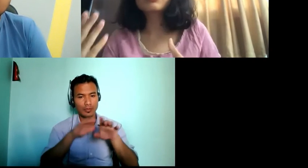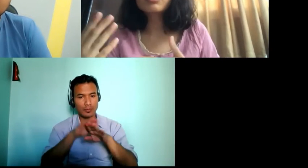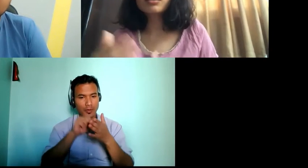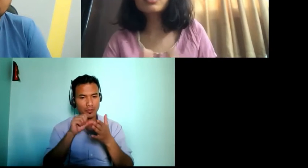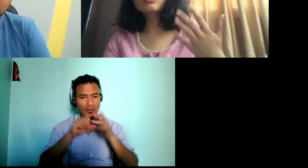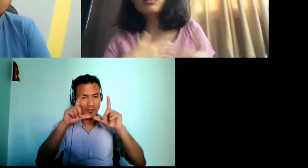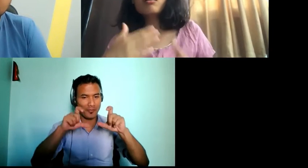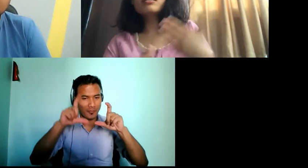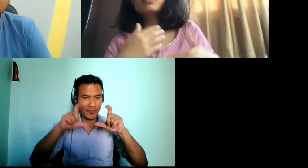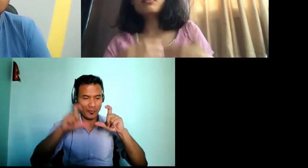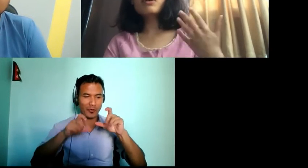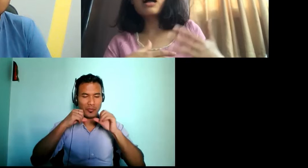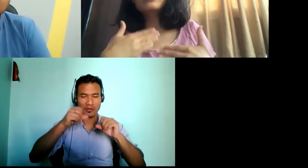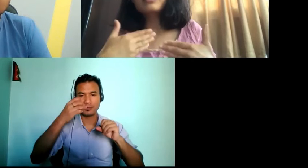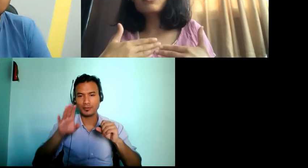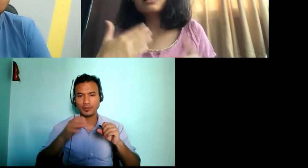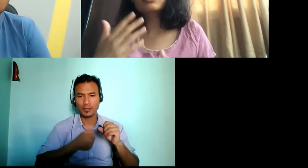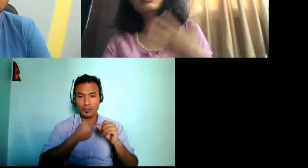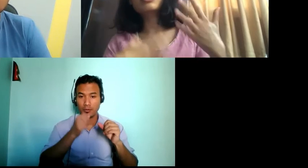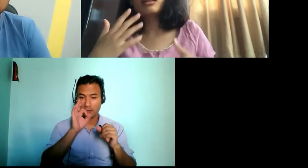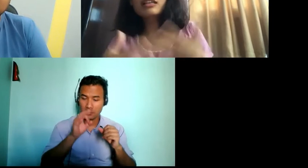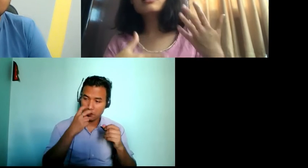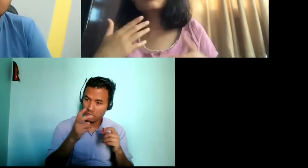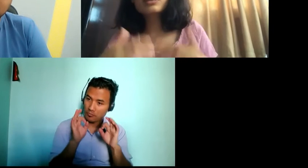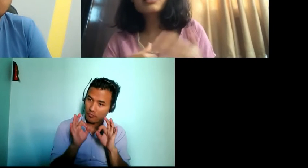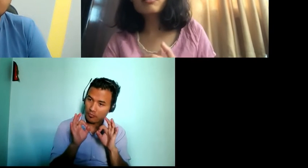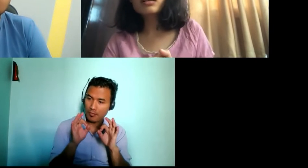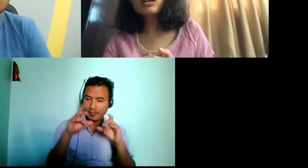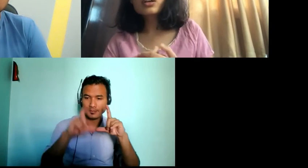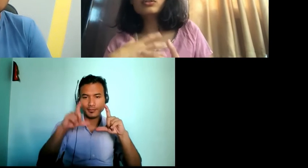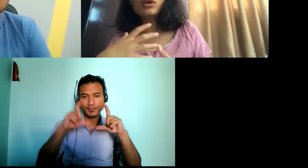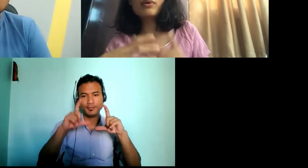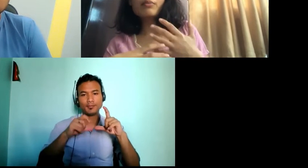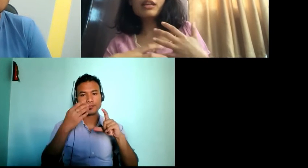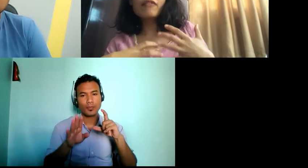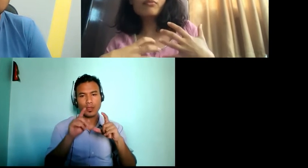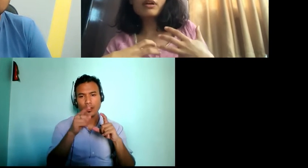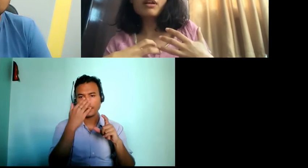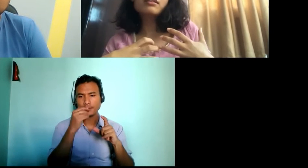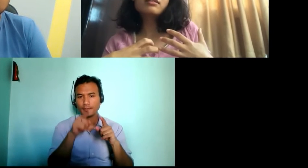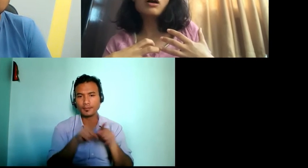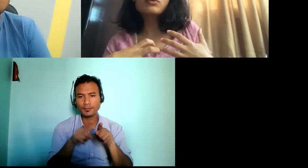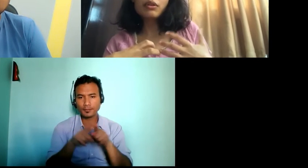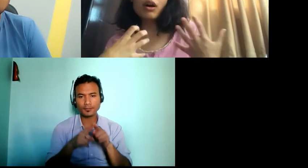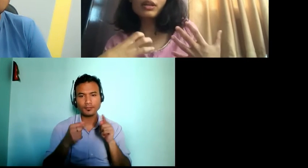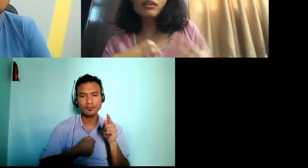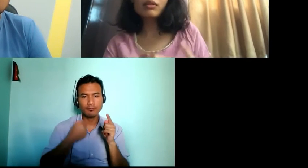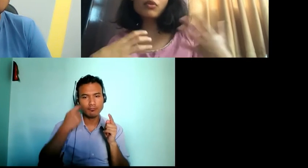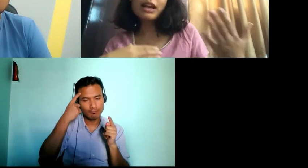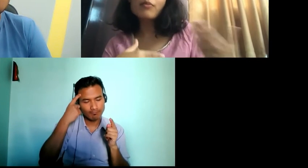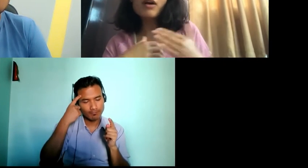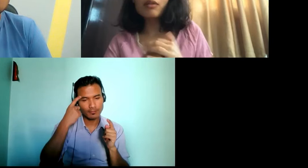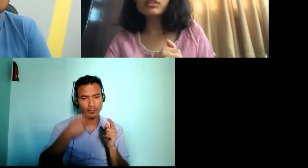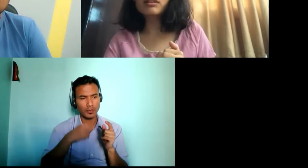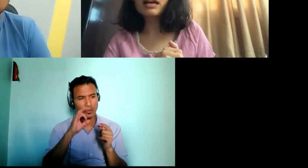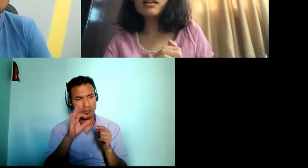खिच्छ होइन. जबसम्म आफूलाई राम्रो लाग्दैन धेरै खिचेको खिचेको गर्छ. सो त्यो एउटा पनि आफूमा एउटा डाउट आउने कि ओके म